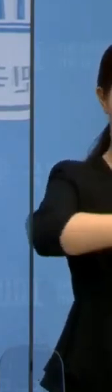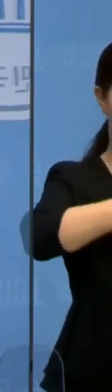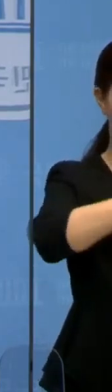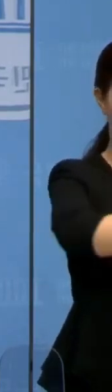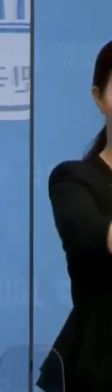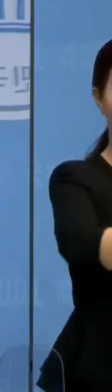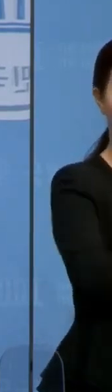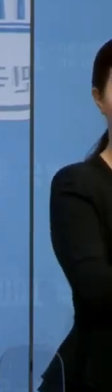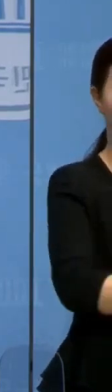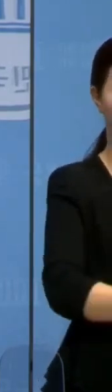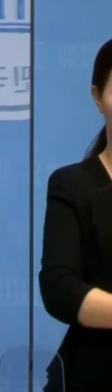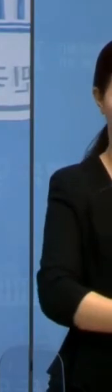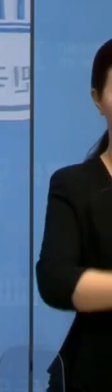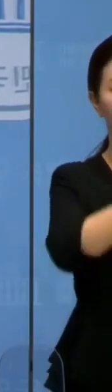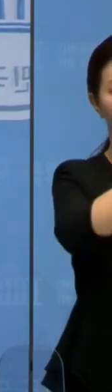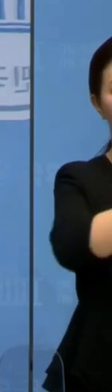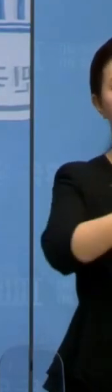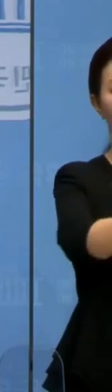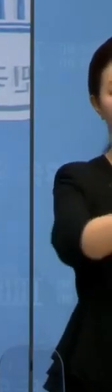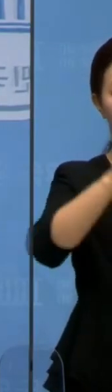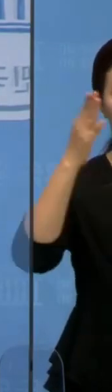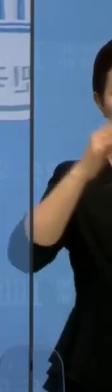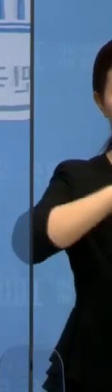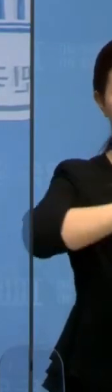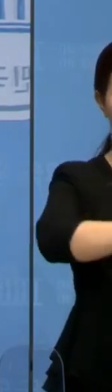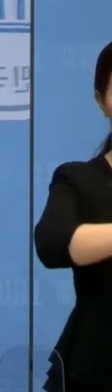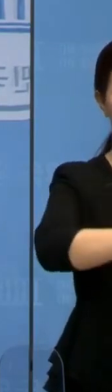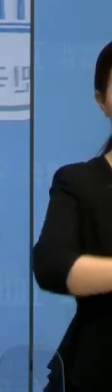책임 정치의 시대를 열겠습니다.